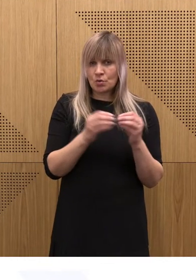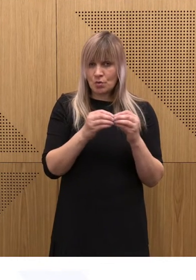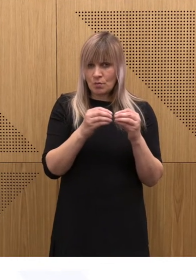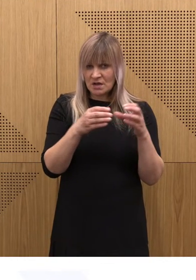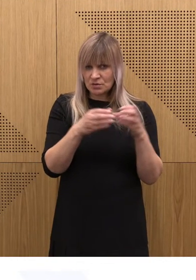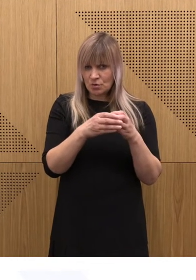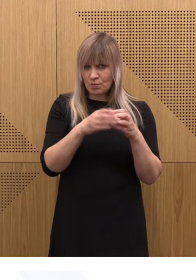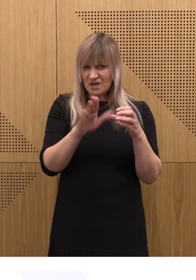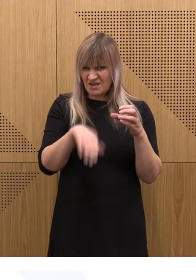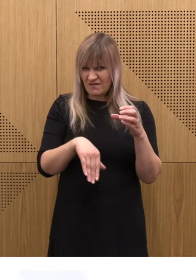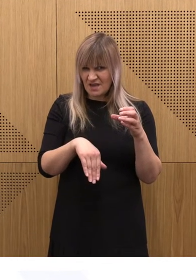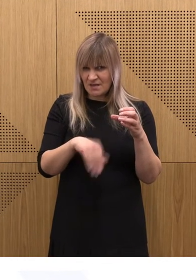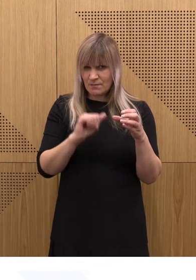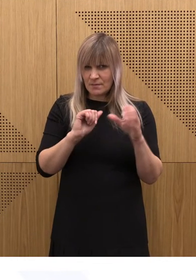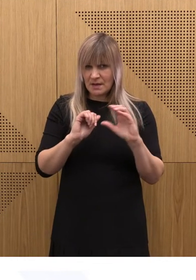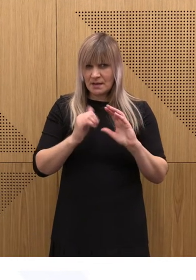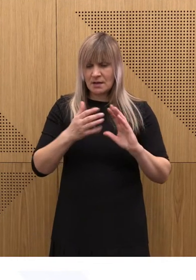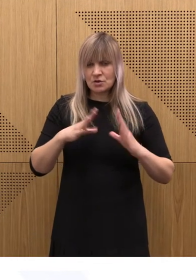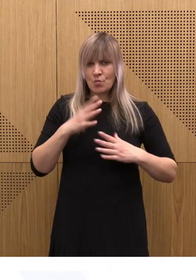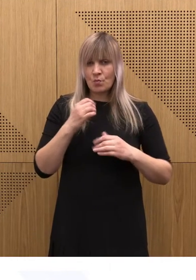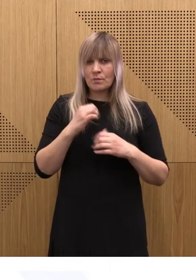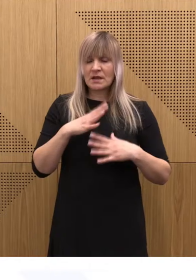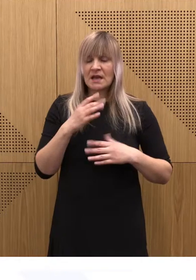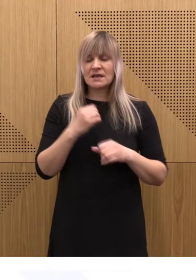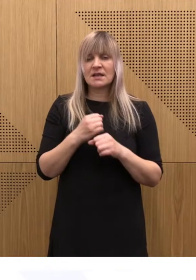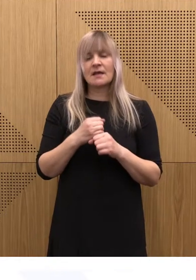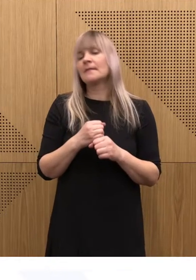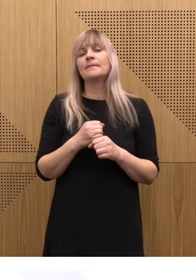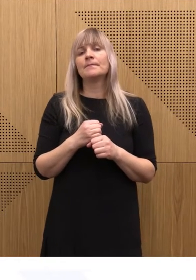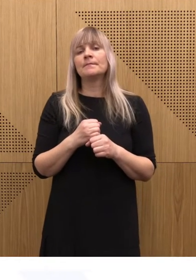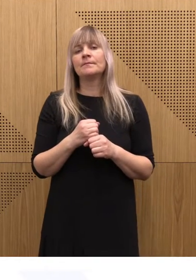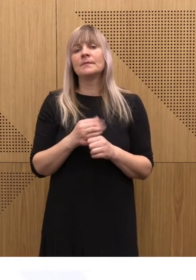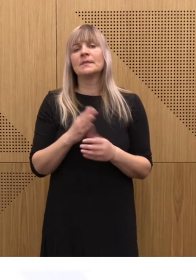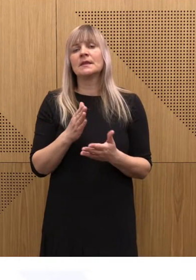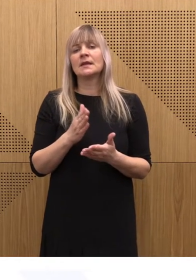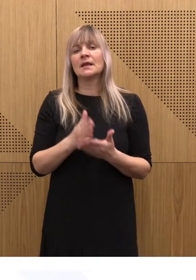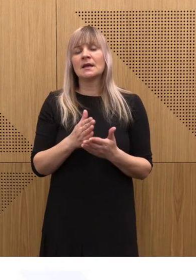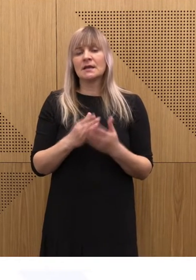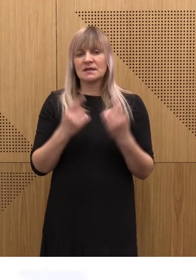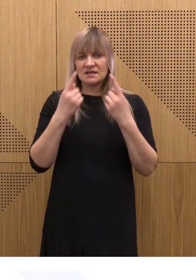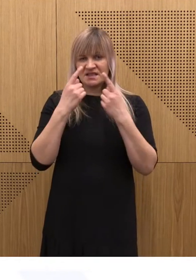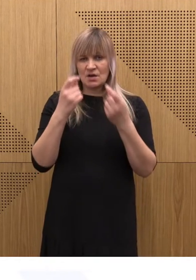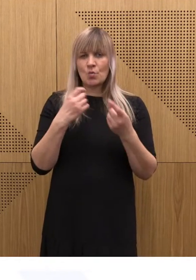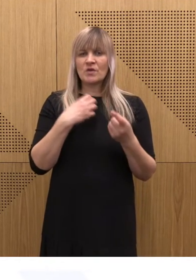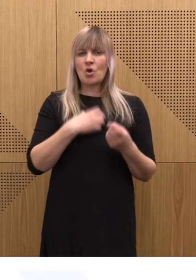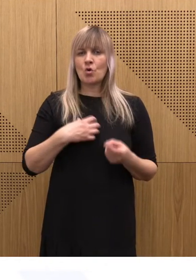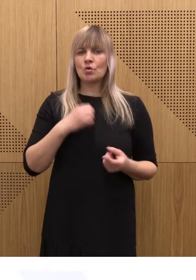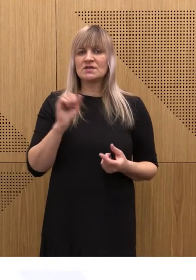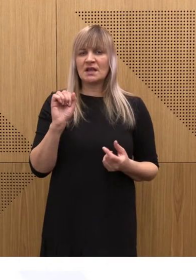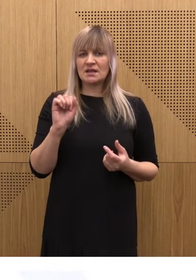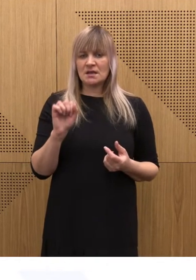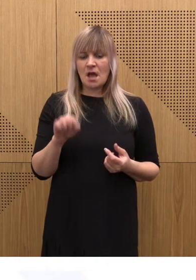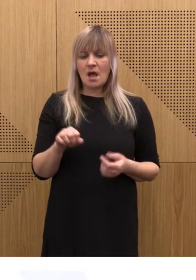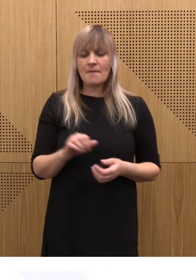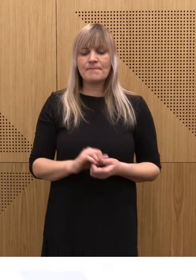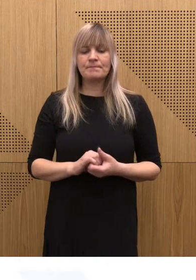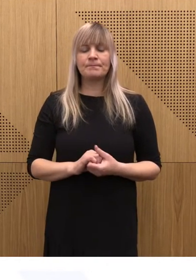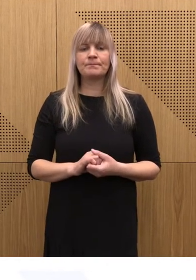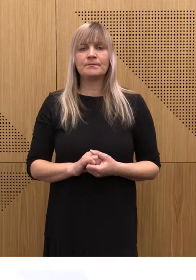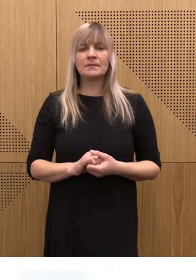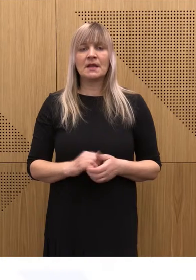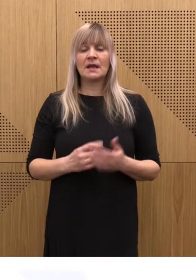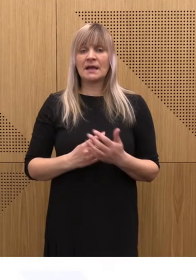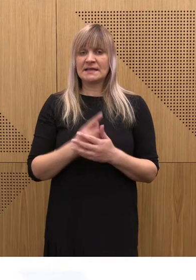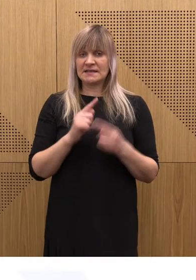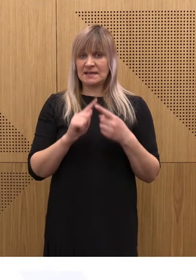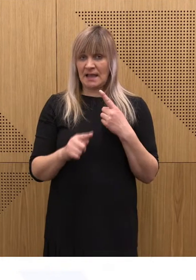ikkagi oleks. Aitäh. Ja et kindlasti need sõnumid on hästi olulised, et kõigepealt